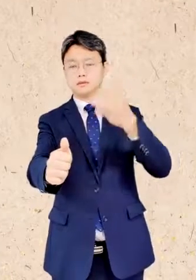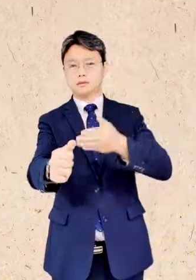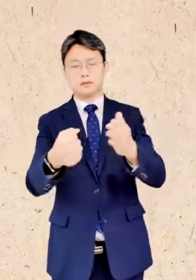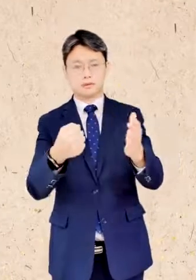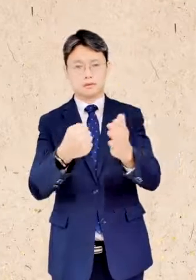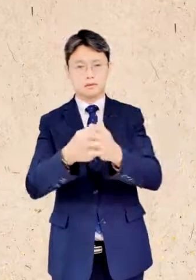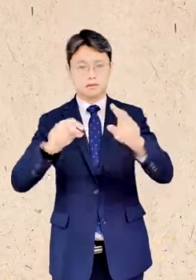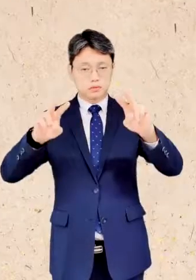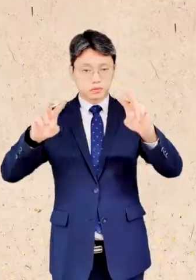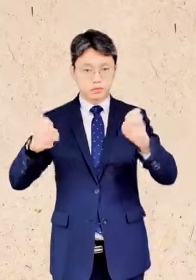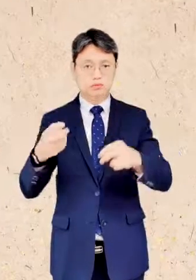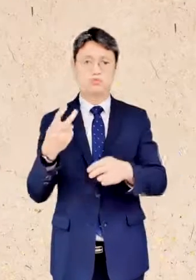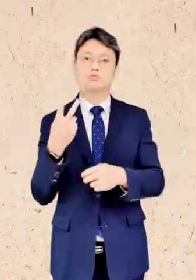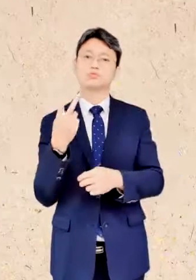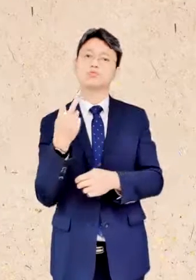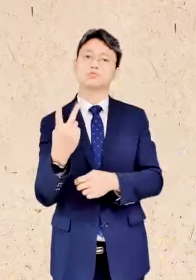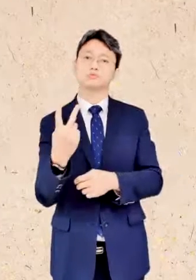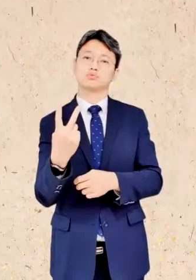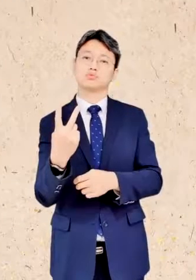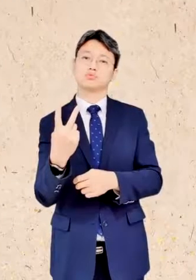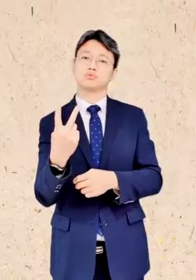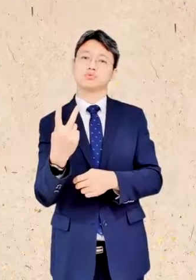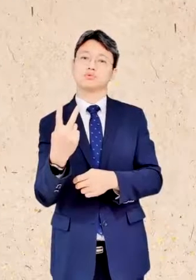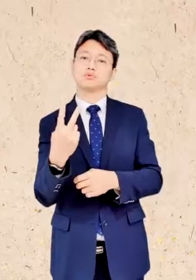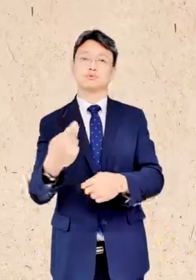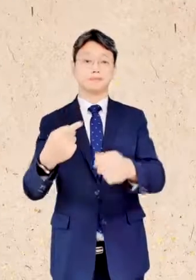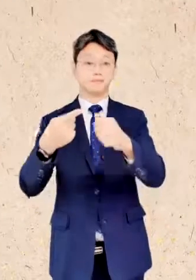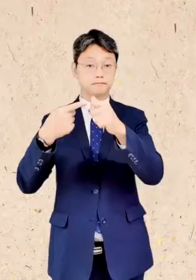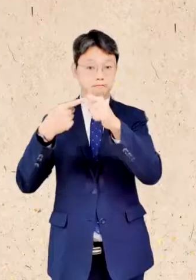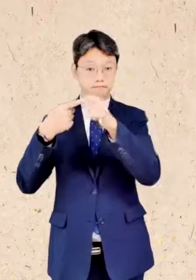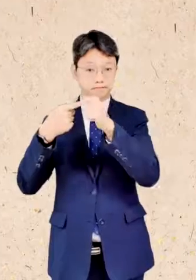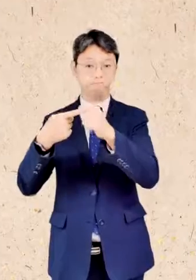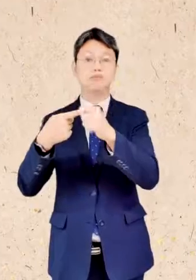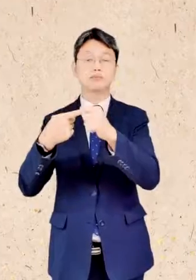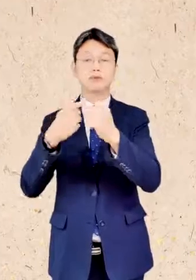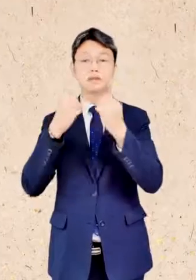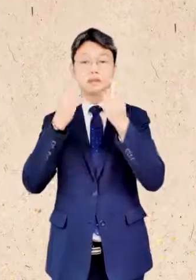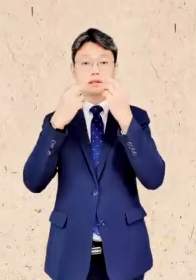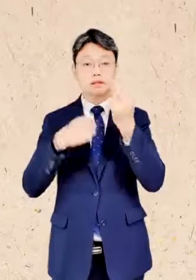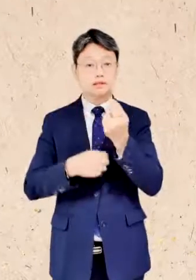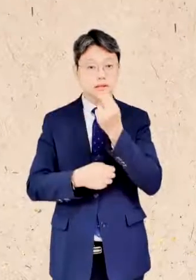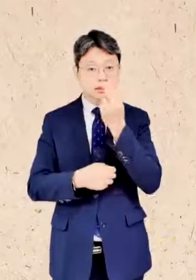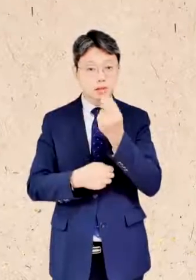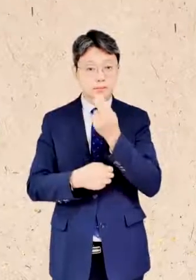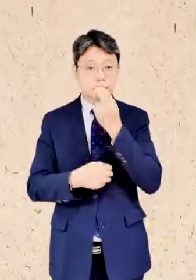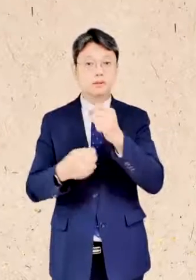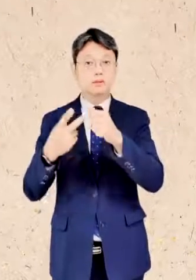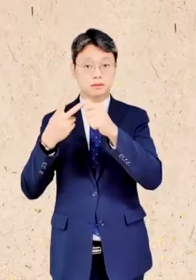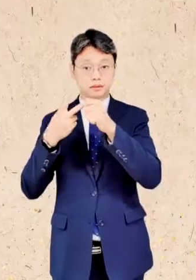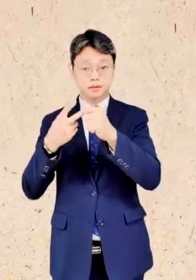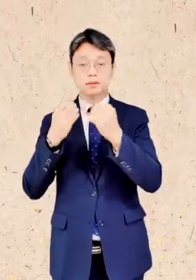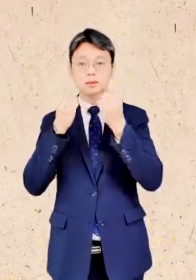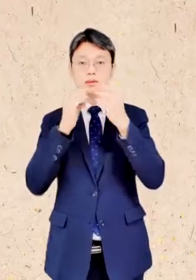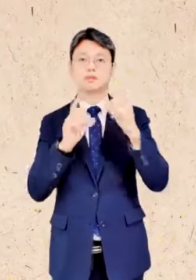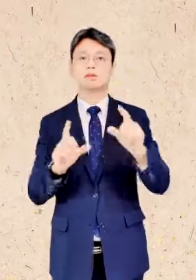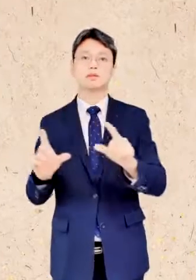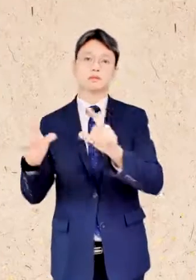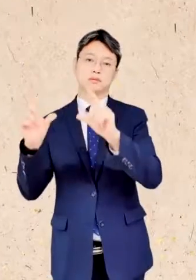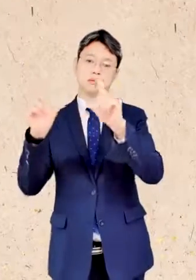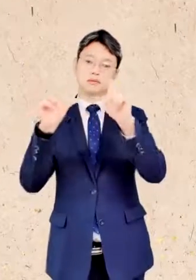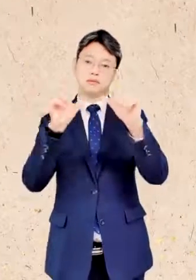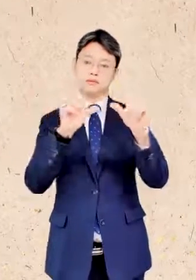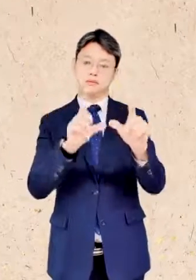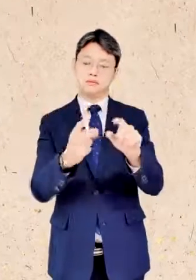요청합니다. 그래서 그 주제를 두 가지의 핵심 단어로 설명할 수 있는데요. 하나는 새 생명, 또